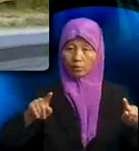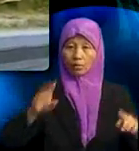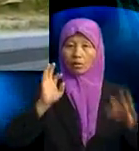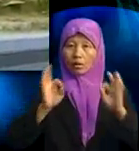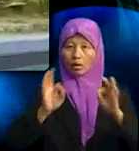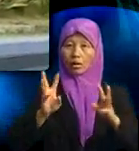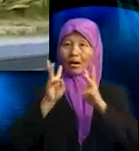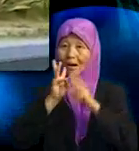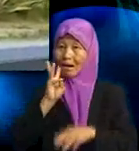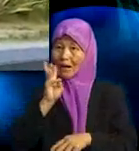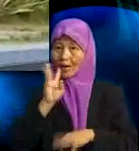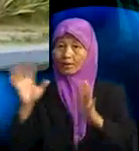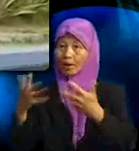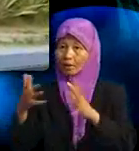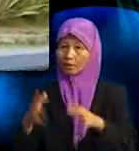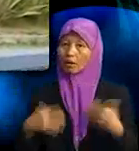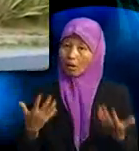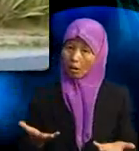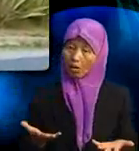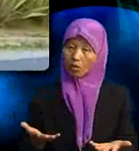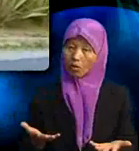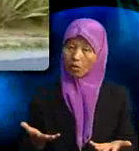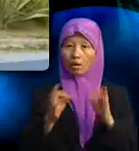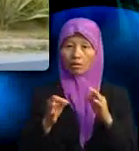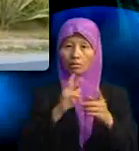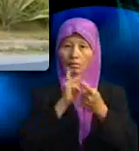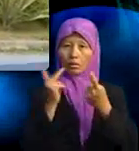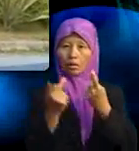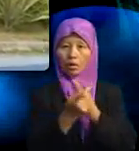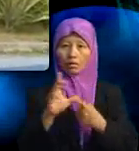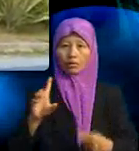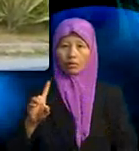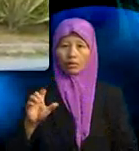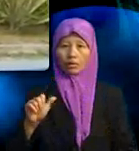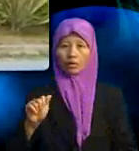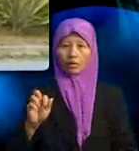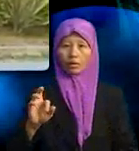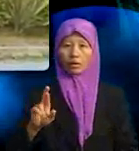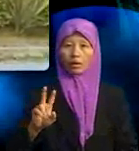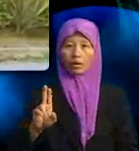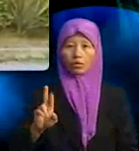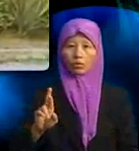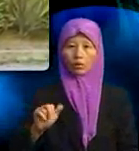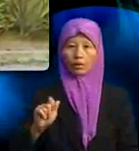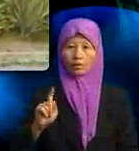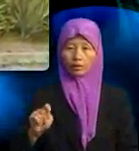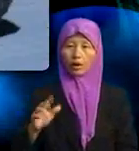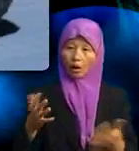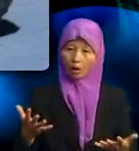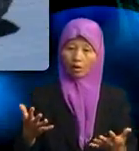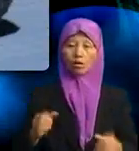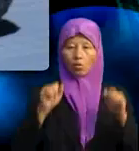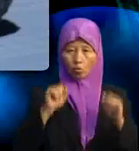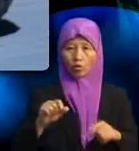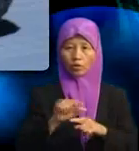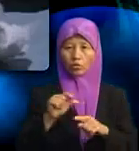dalam keadaan tertentu tak ada air ataupun dalam keadaan darurat, adik-adik boleh menggunakan